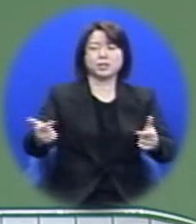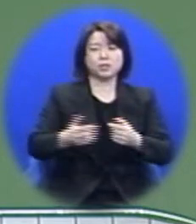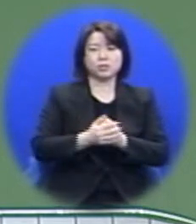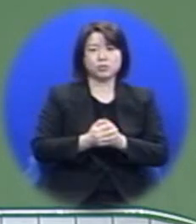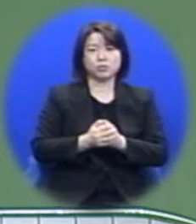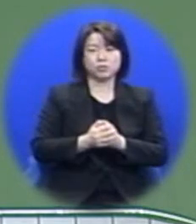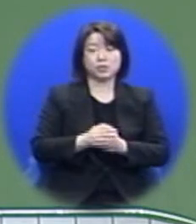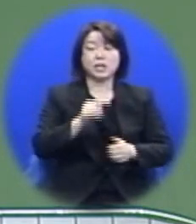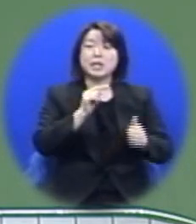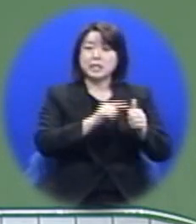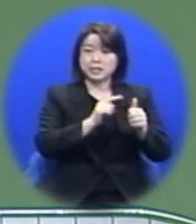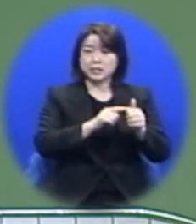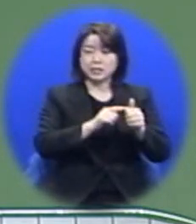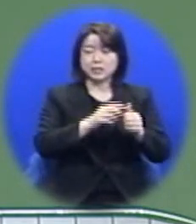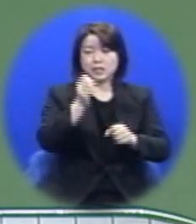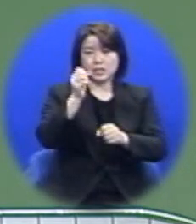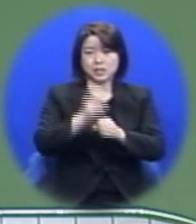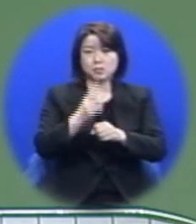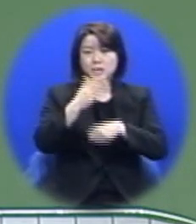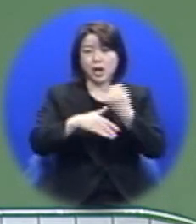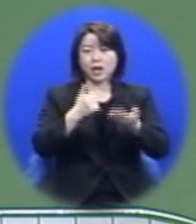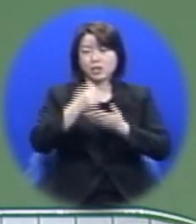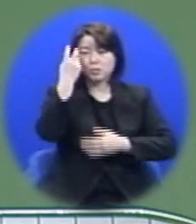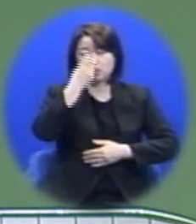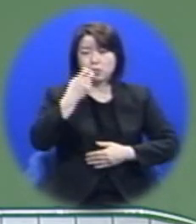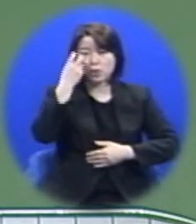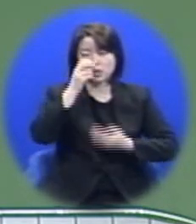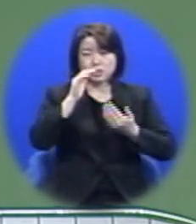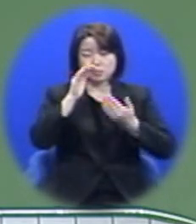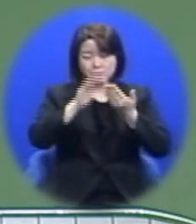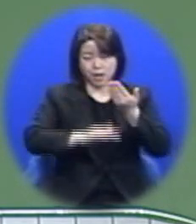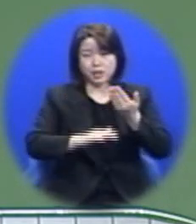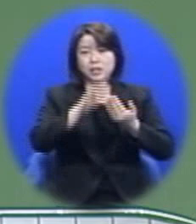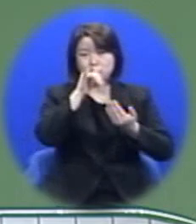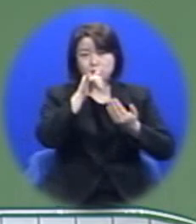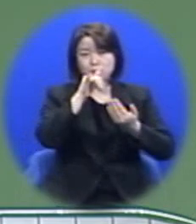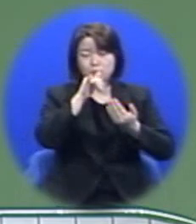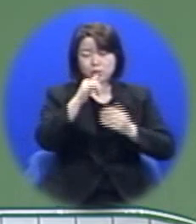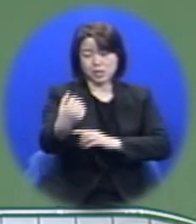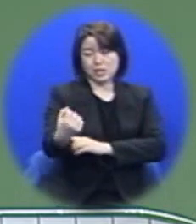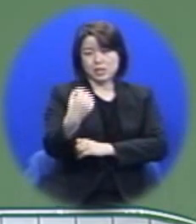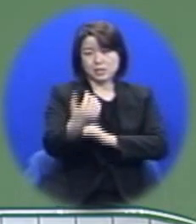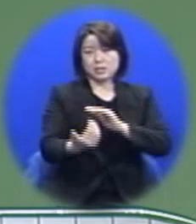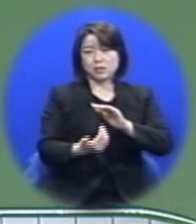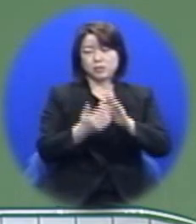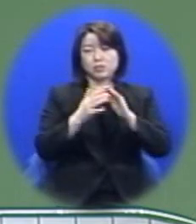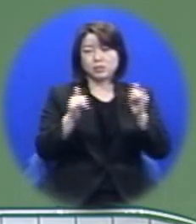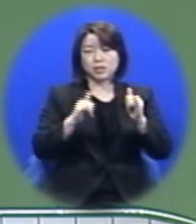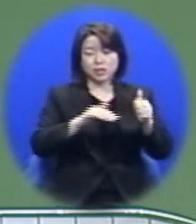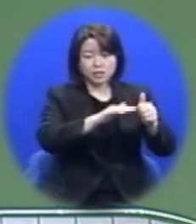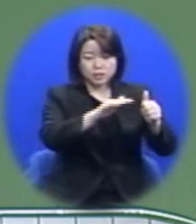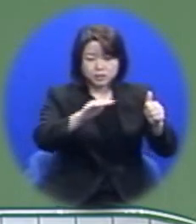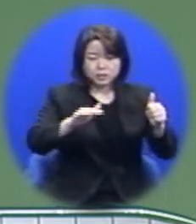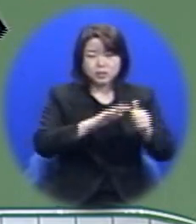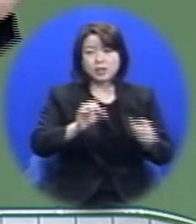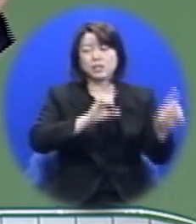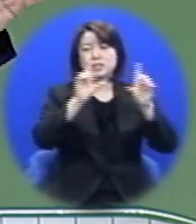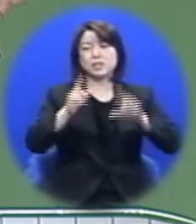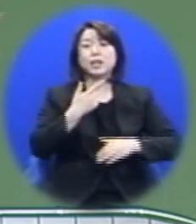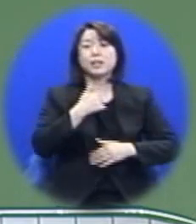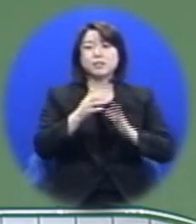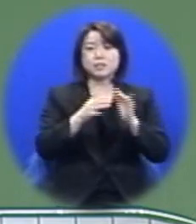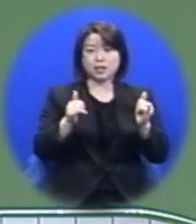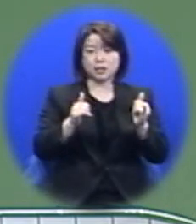그는 이미 하나님의 보호하심 아래 있었고 전능자의 그늘 안에 머물러 살던 사람입니다. 그가 순교할